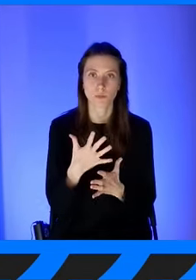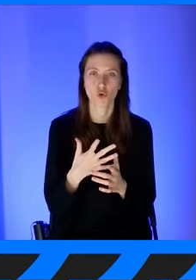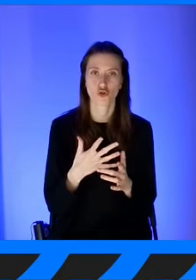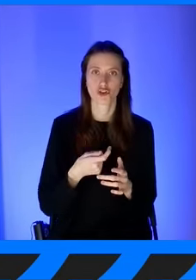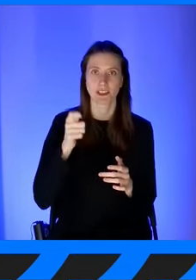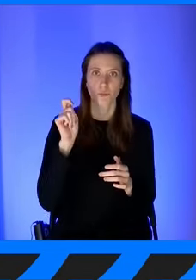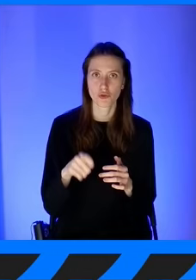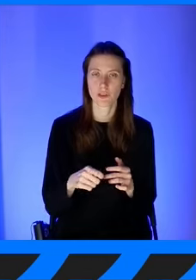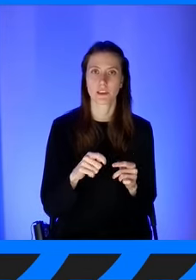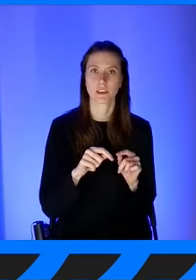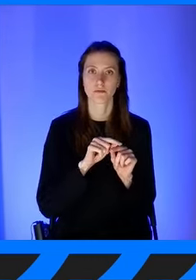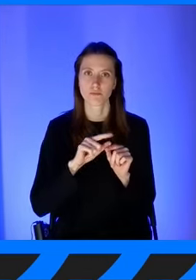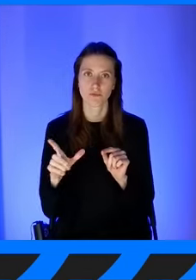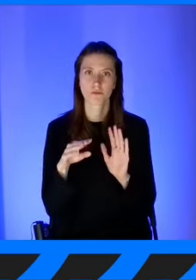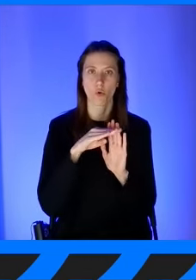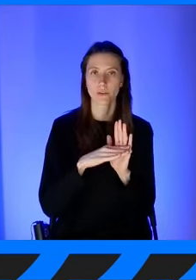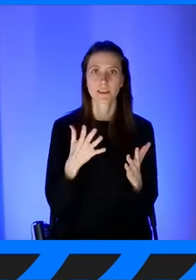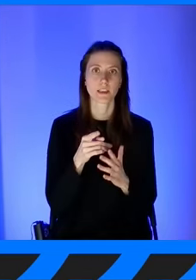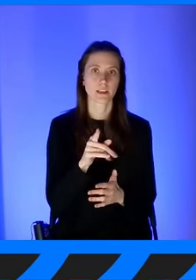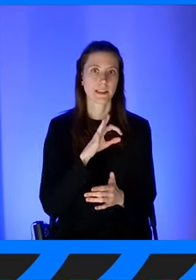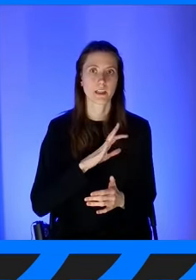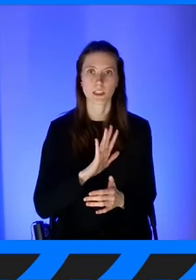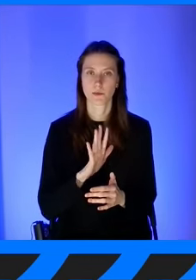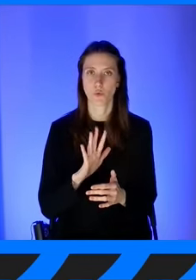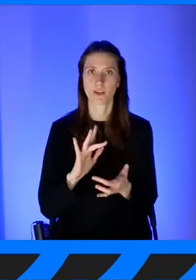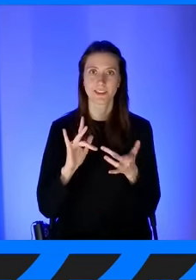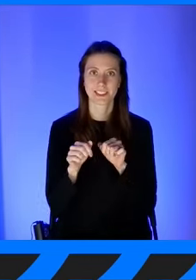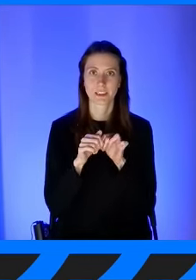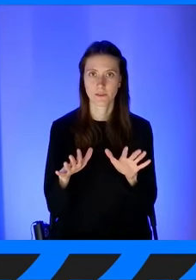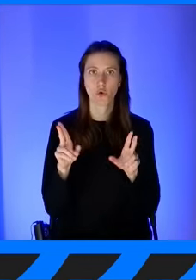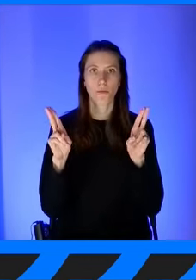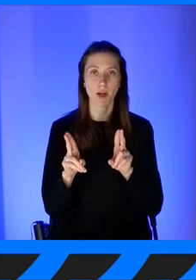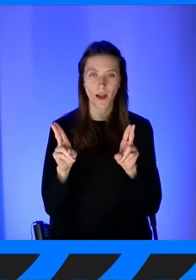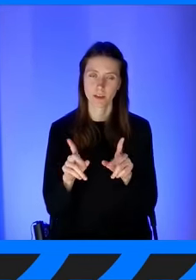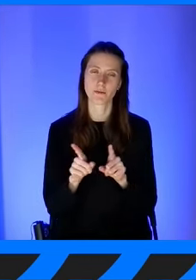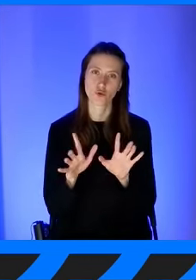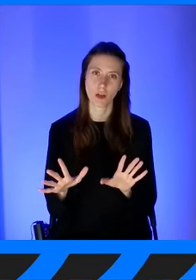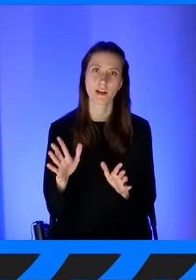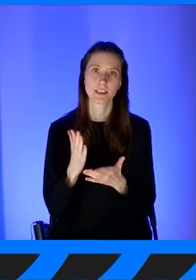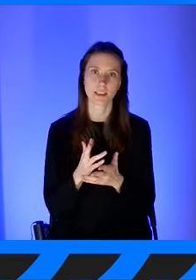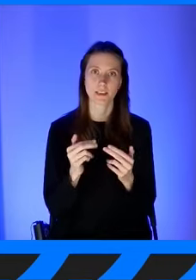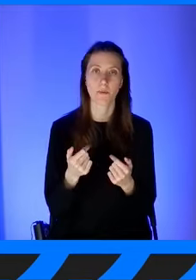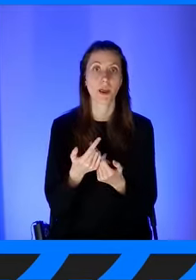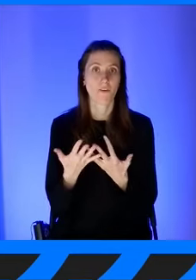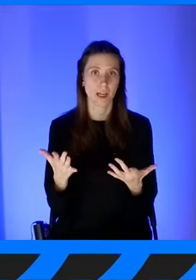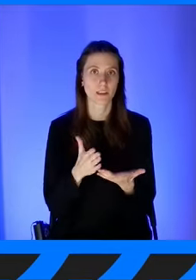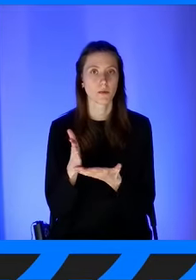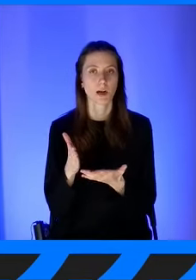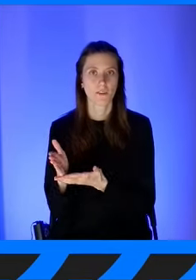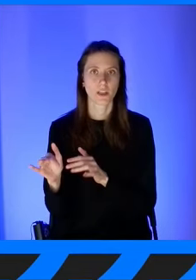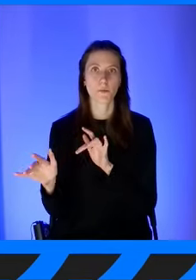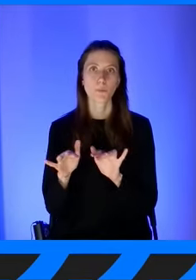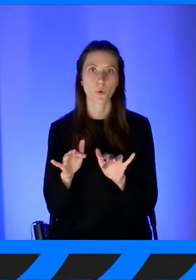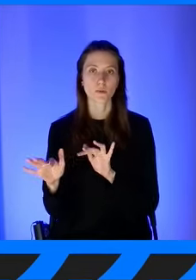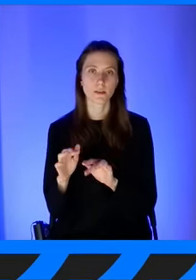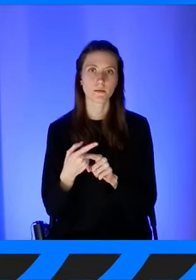условно если ты там сетевое правило не применил Ну три Ну вот примерно так есть в каких-то частях сам процесс То есть когда